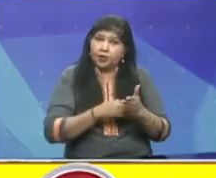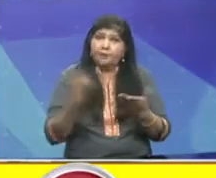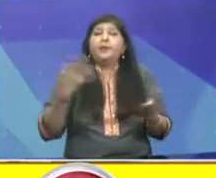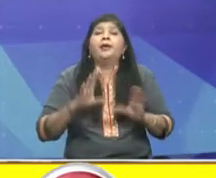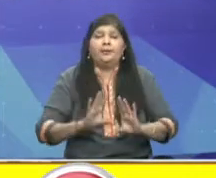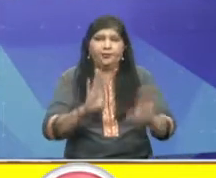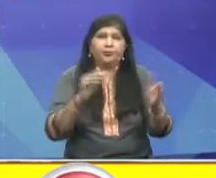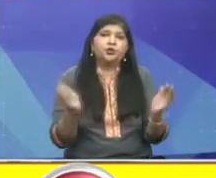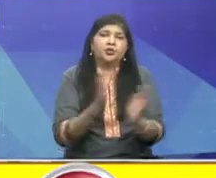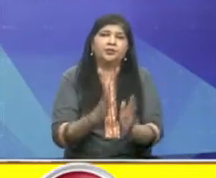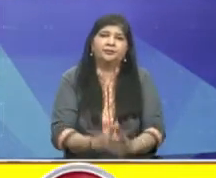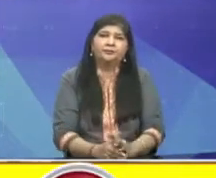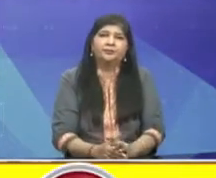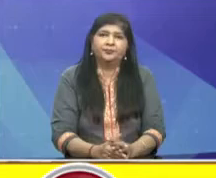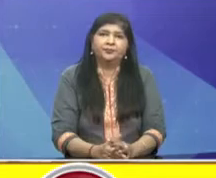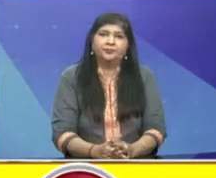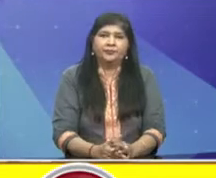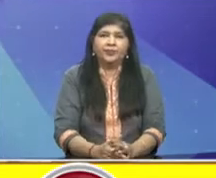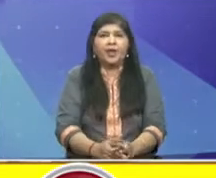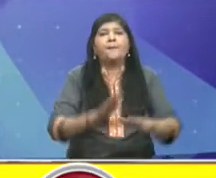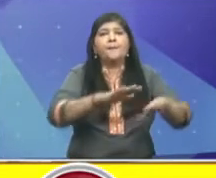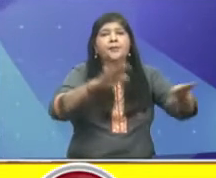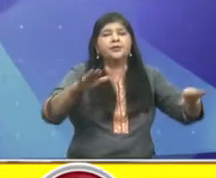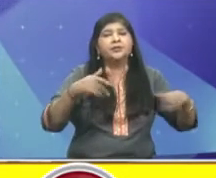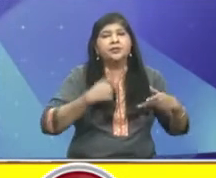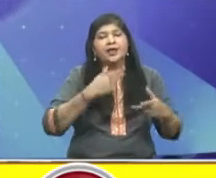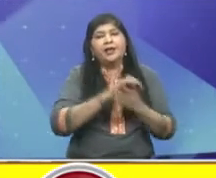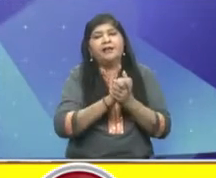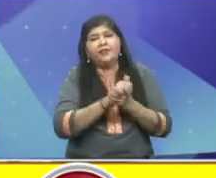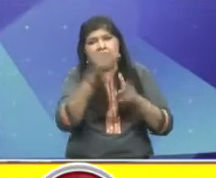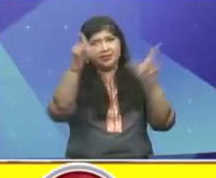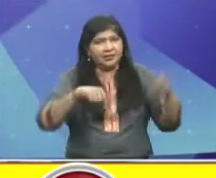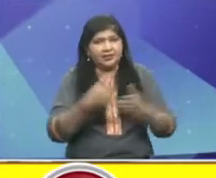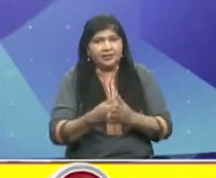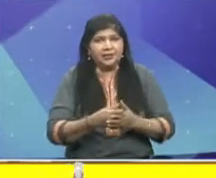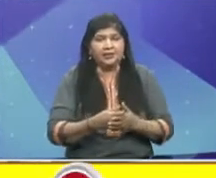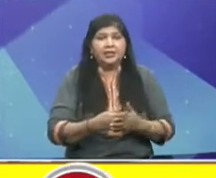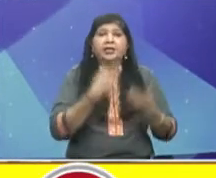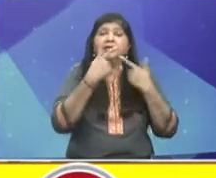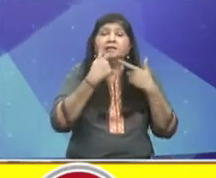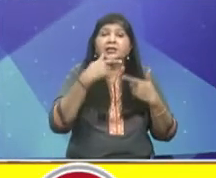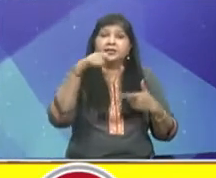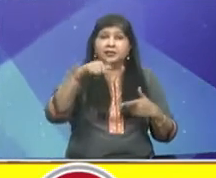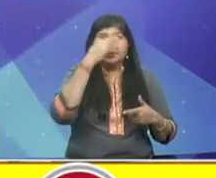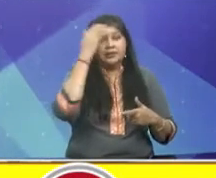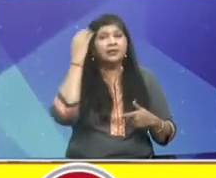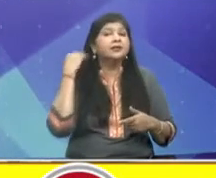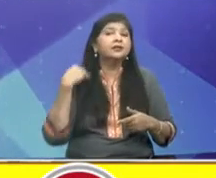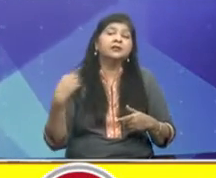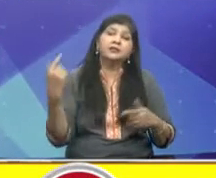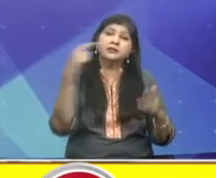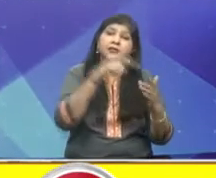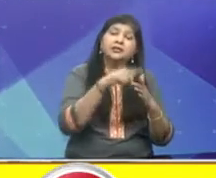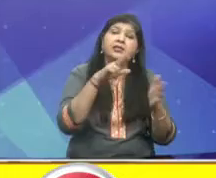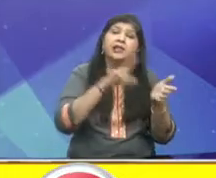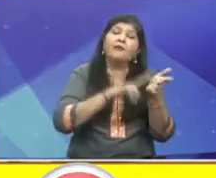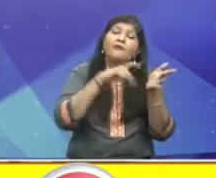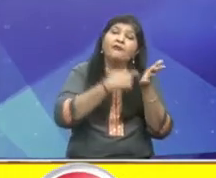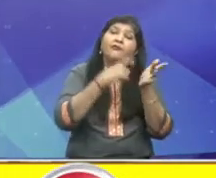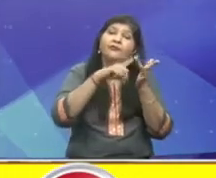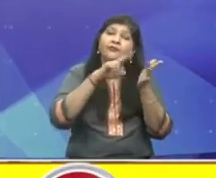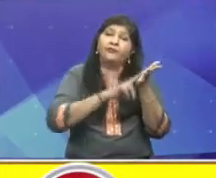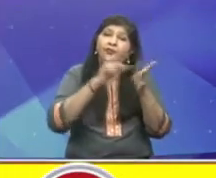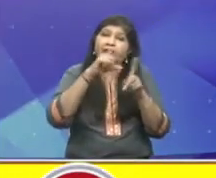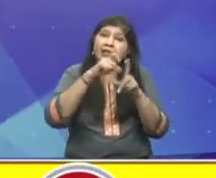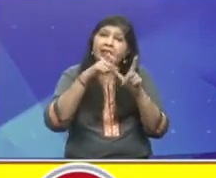आगे बढ़ाएंगे। मेरे प्यारे देशवासियों, इस चर्चा से अब मैं आपको सीधे वृंदावन लेकर चलता